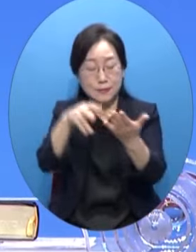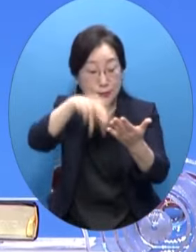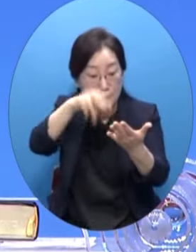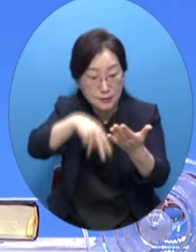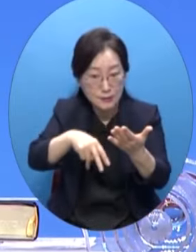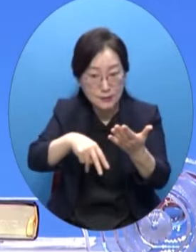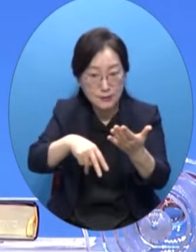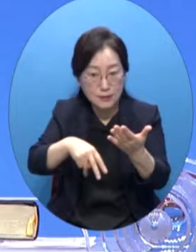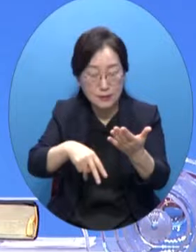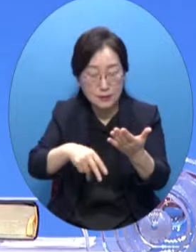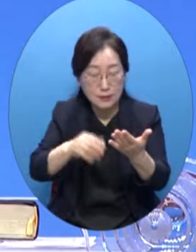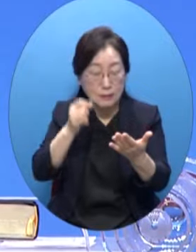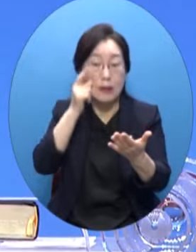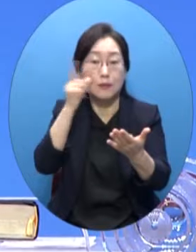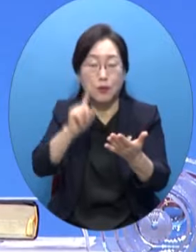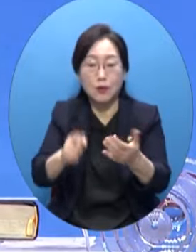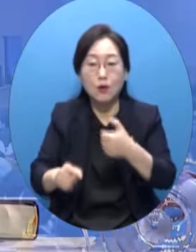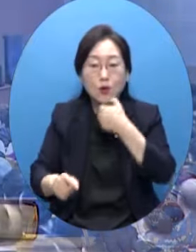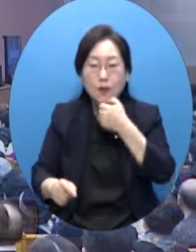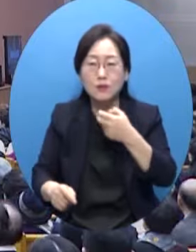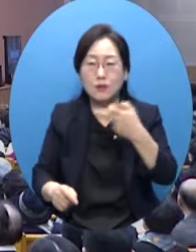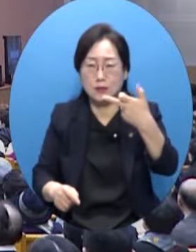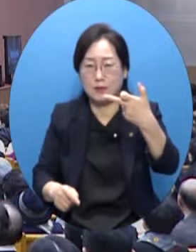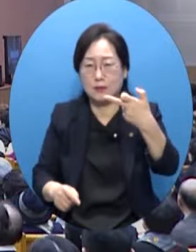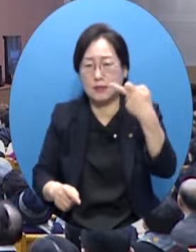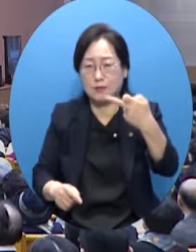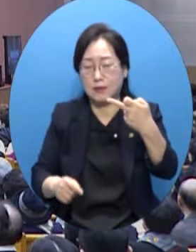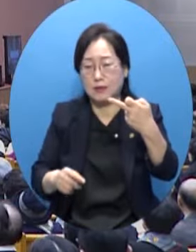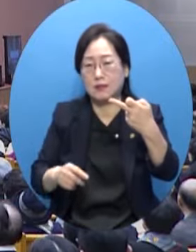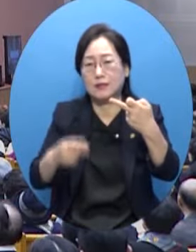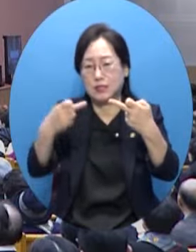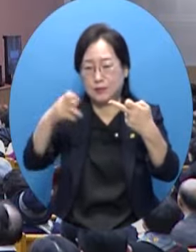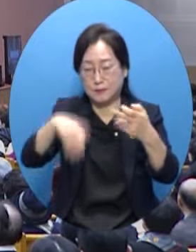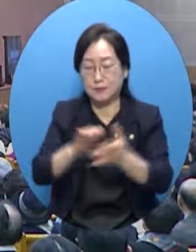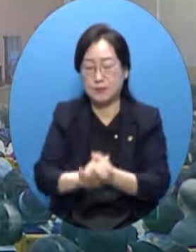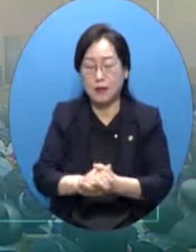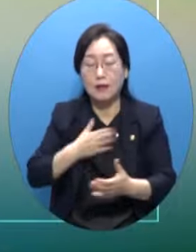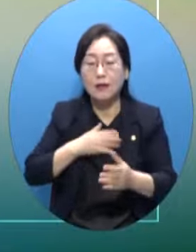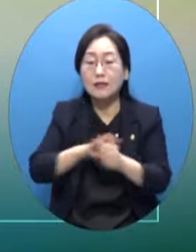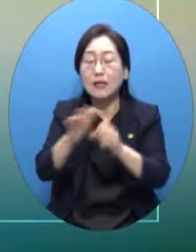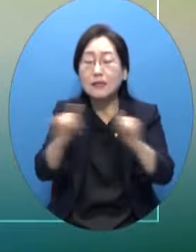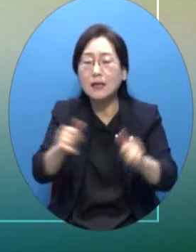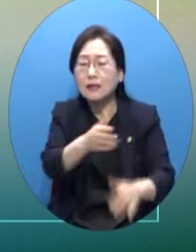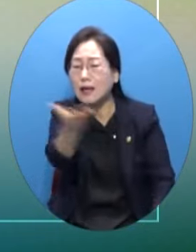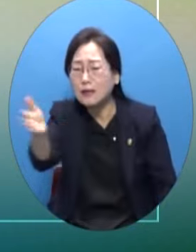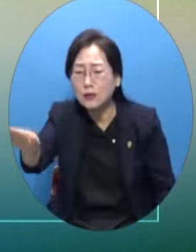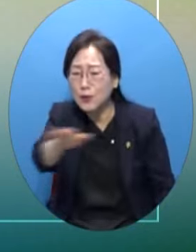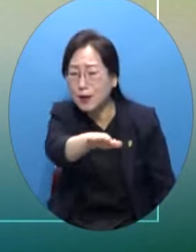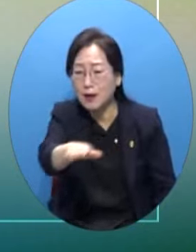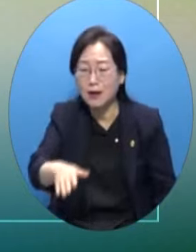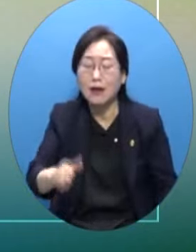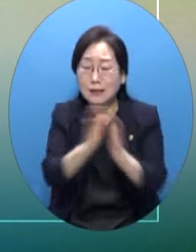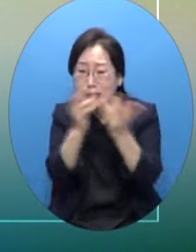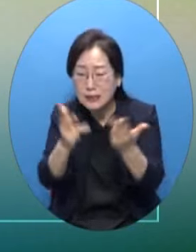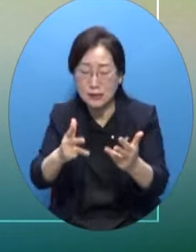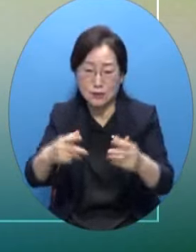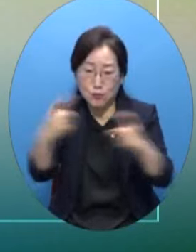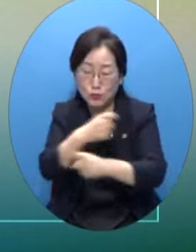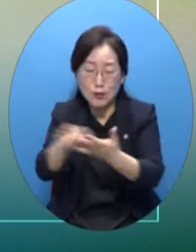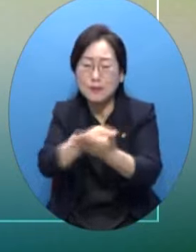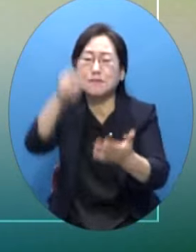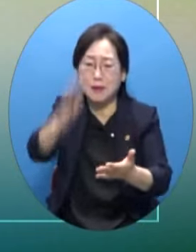가운데 뛰어들어왔습니다. 로마서 12장 19절로 20절입니다. 내 사랑하는 자들아 너희가 친히 원수를 갚지 말고